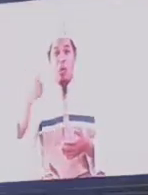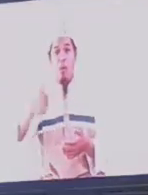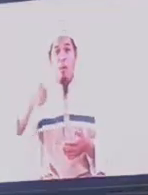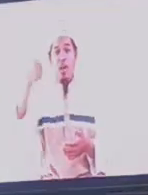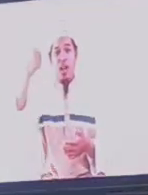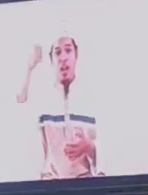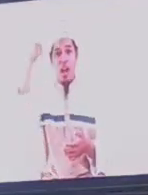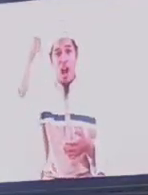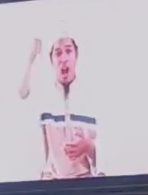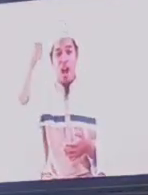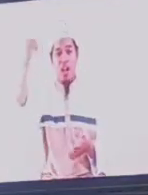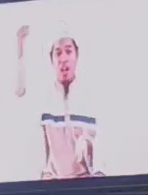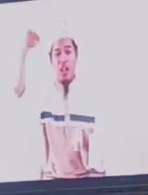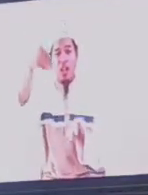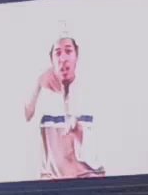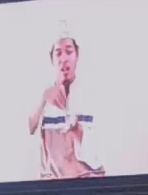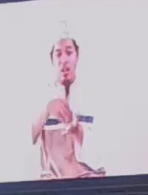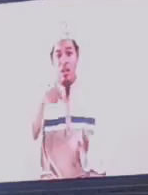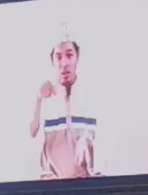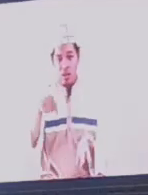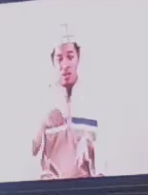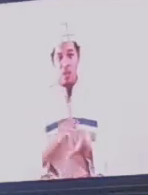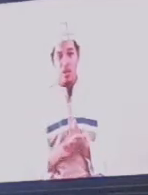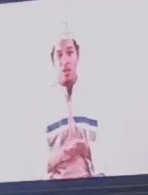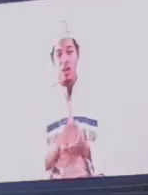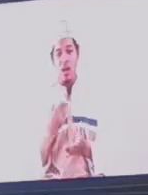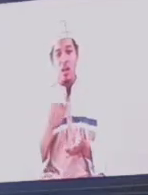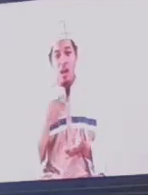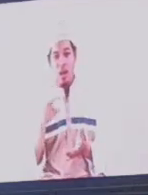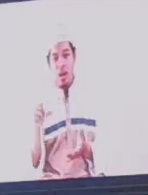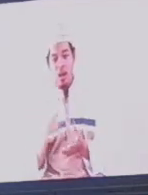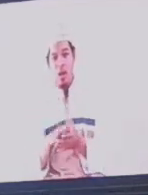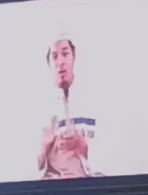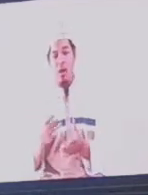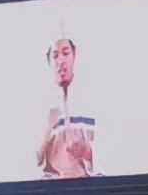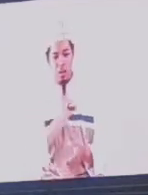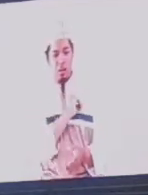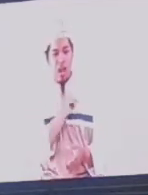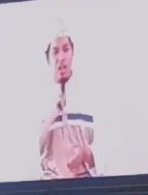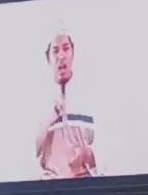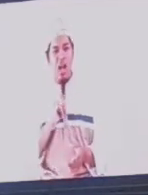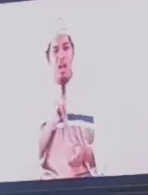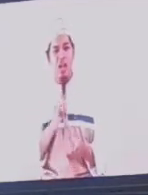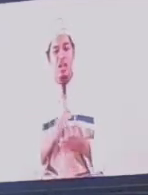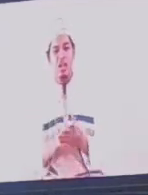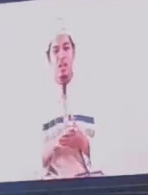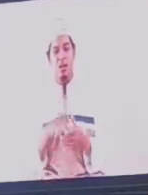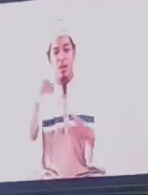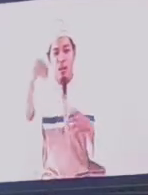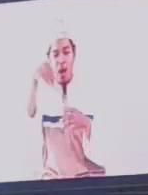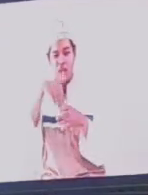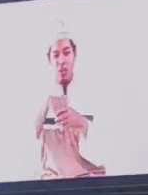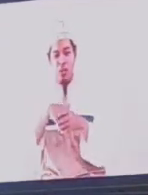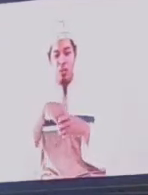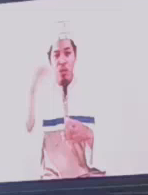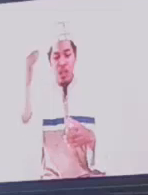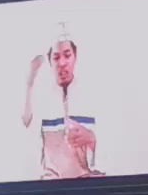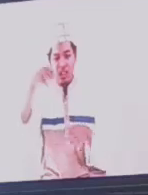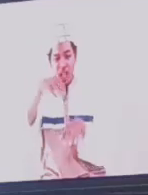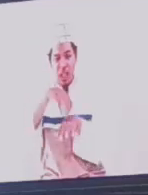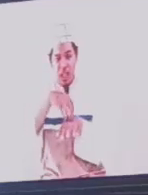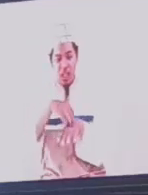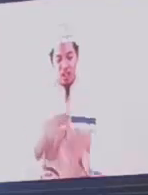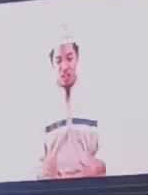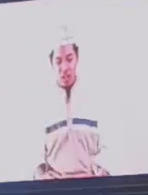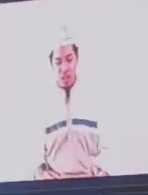yang dilakukan oleh mereka pada saat itu adalah mereka beribadah. Mereka masuk ke masjid, mereka berzikir, mereka